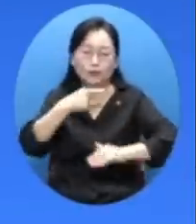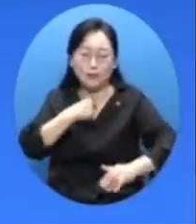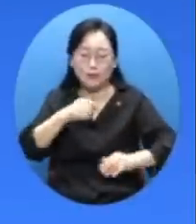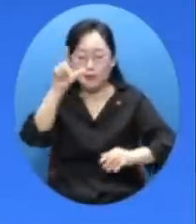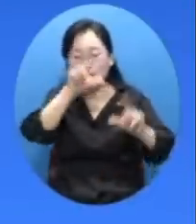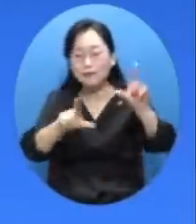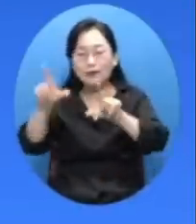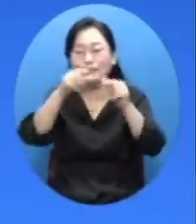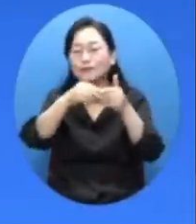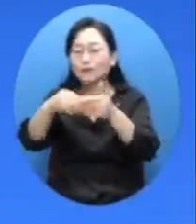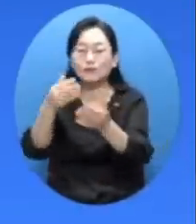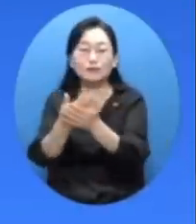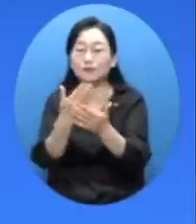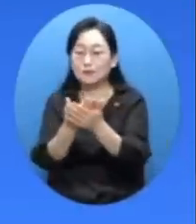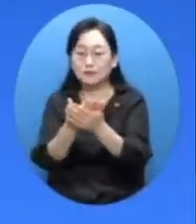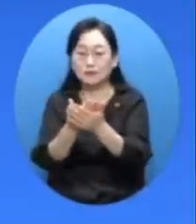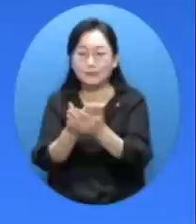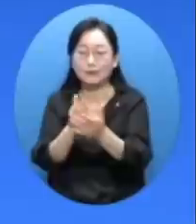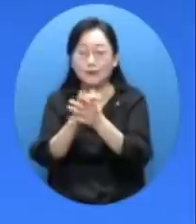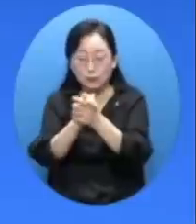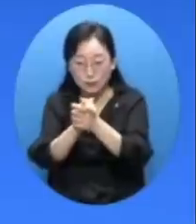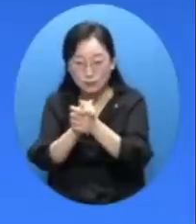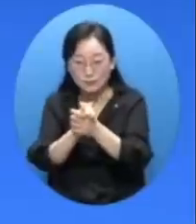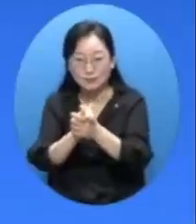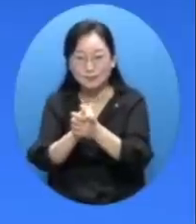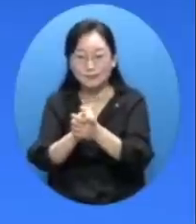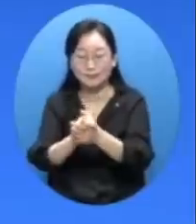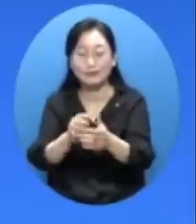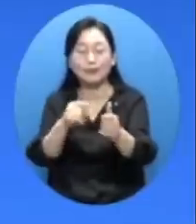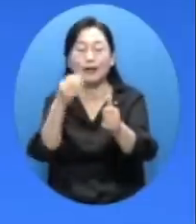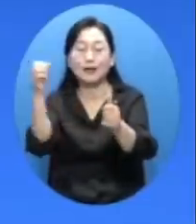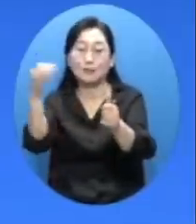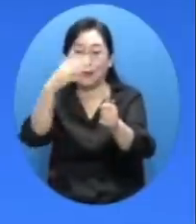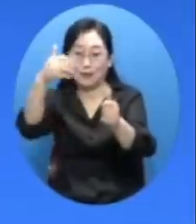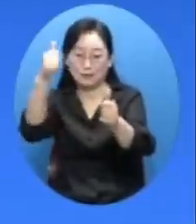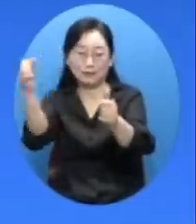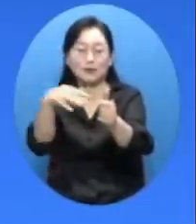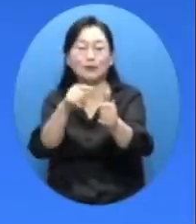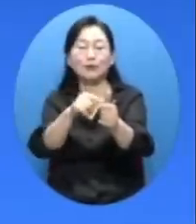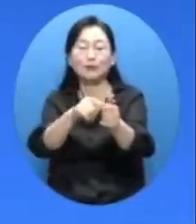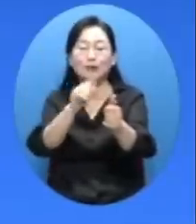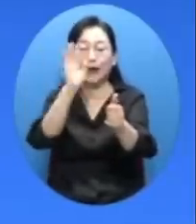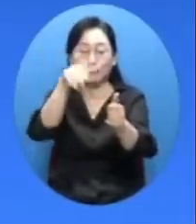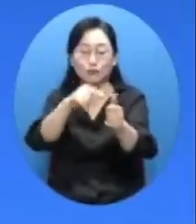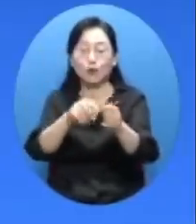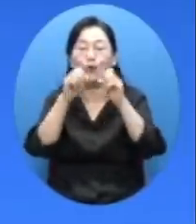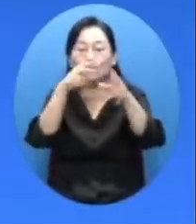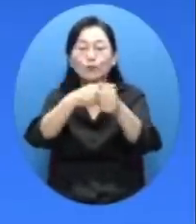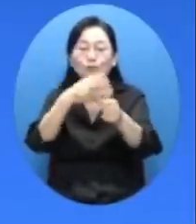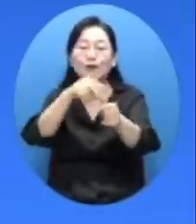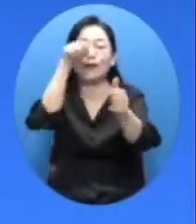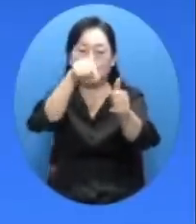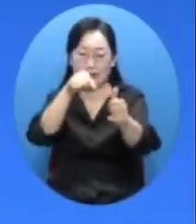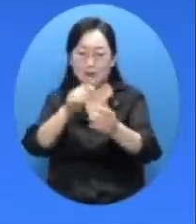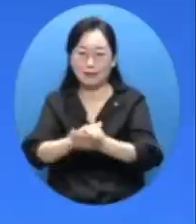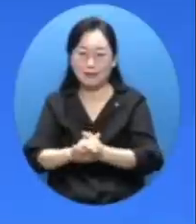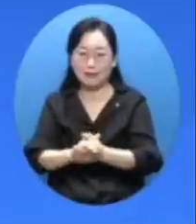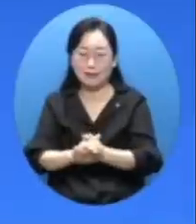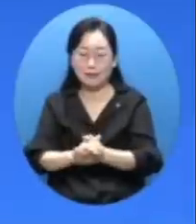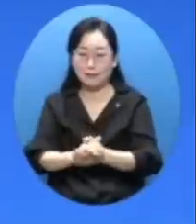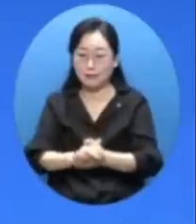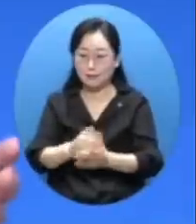인도해 주시옵소서. 주님께서 너는 앞으로 선교사가 되라.